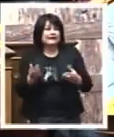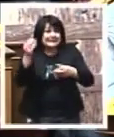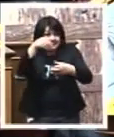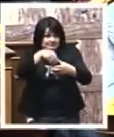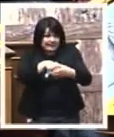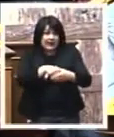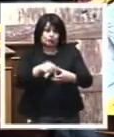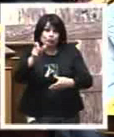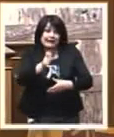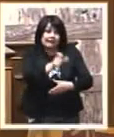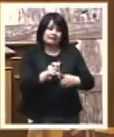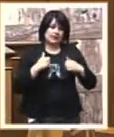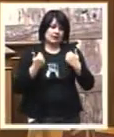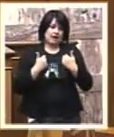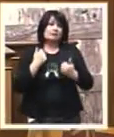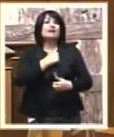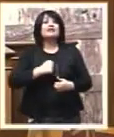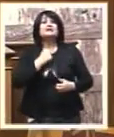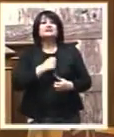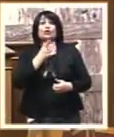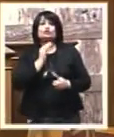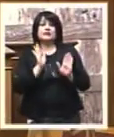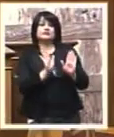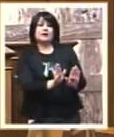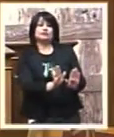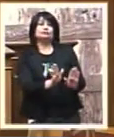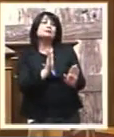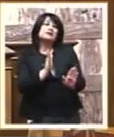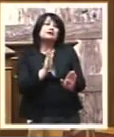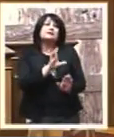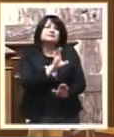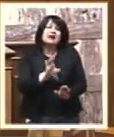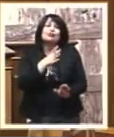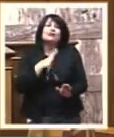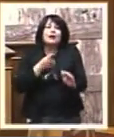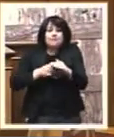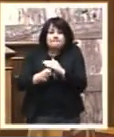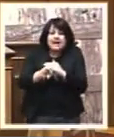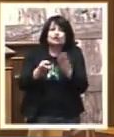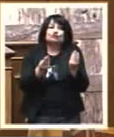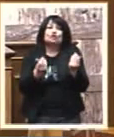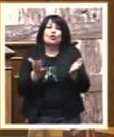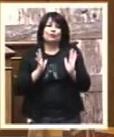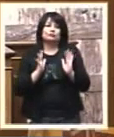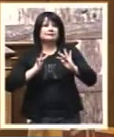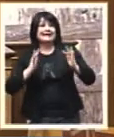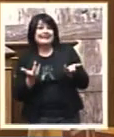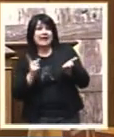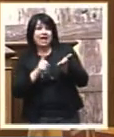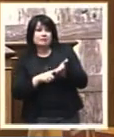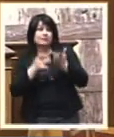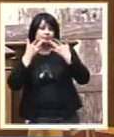δυστυχώς τους βάλαμε απέναντι σε ένα φαύλο πελατειακό σύστημα. Και έπρεπε να παραιτηθούν, να